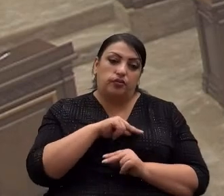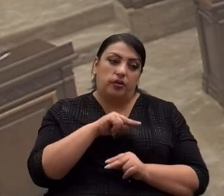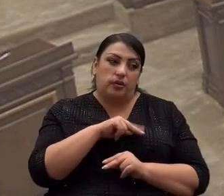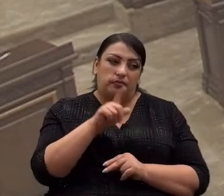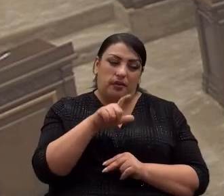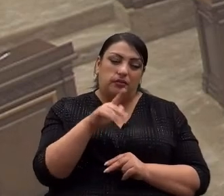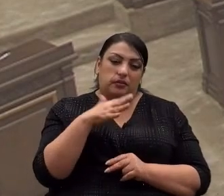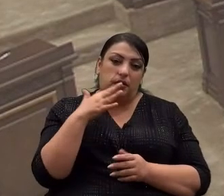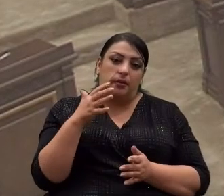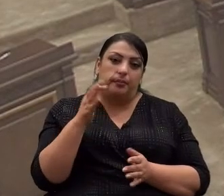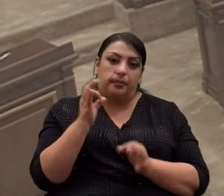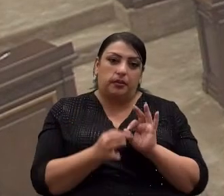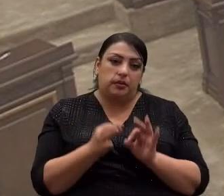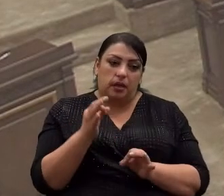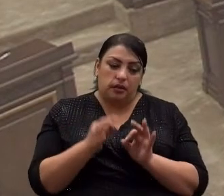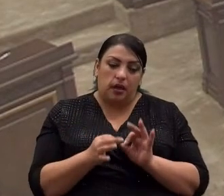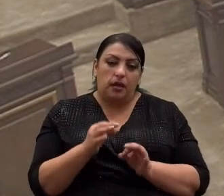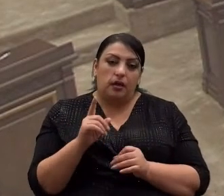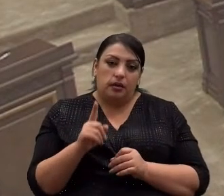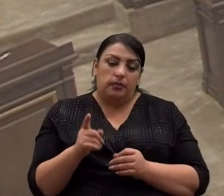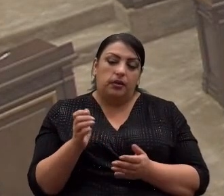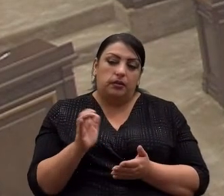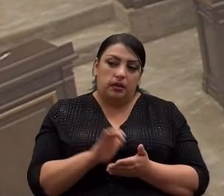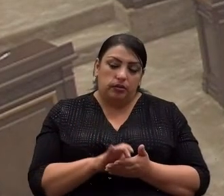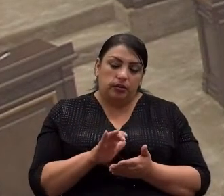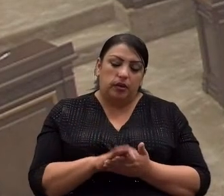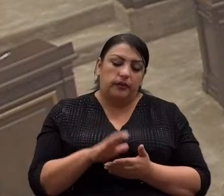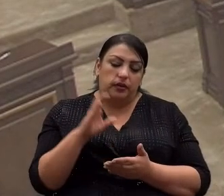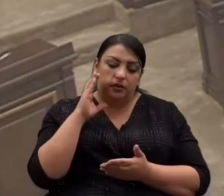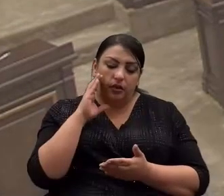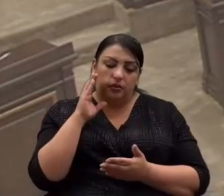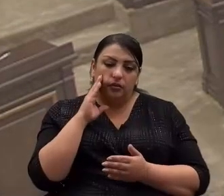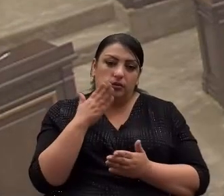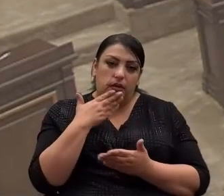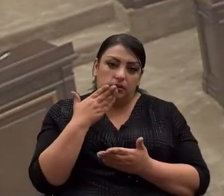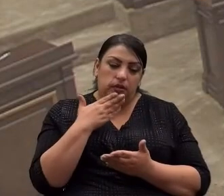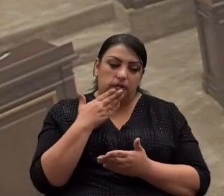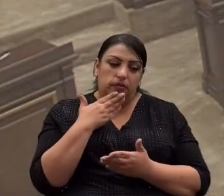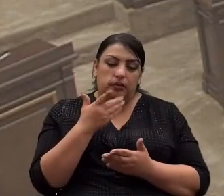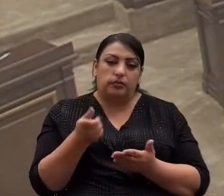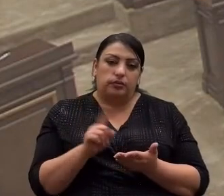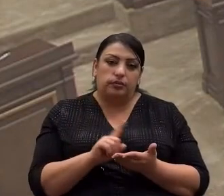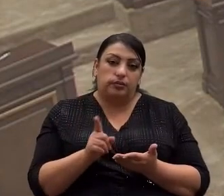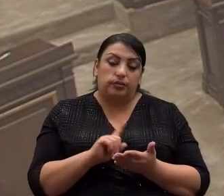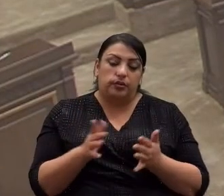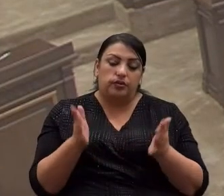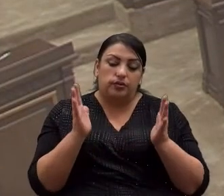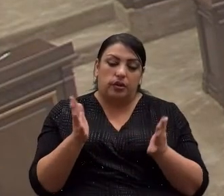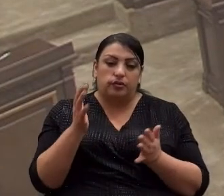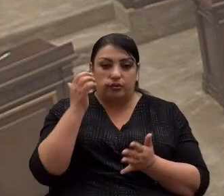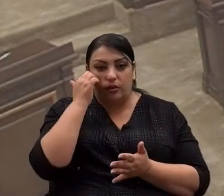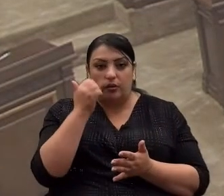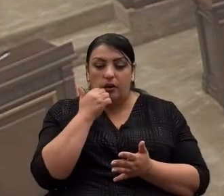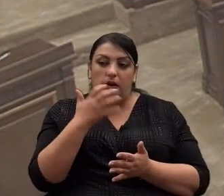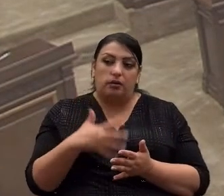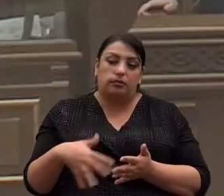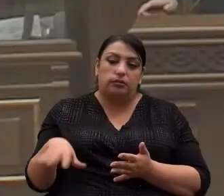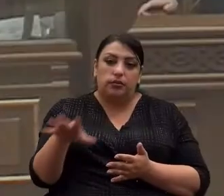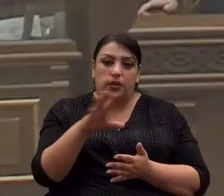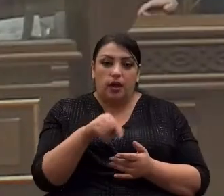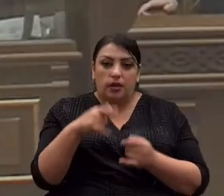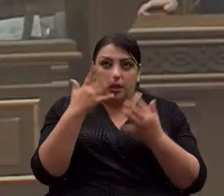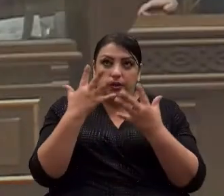բայց ունեն հնարավորություն ծանոթանալու, լսելու, կարդալու, դրանք հազարավոր էջեր են։ Շնորհակալություն բոլորիս այս օրը